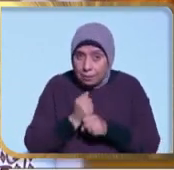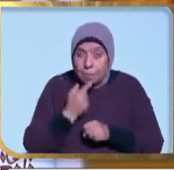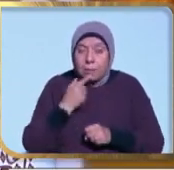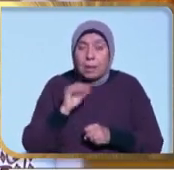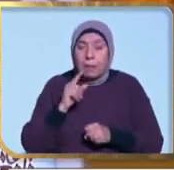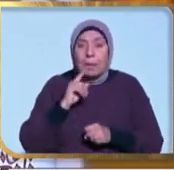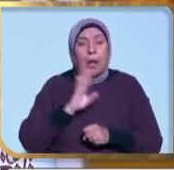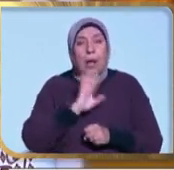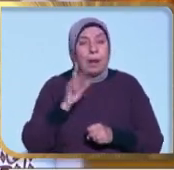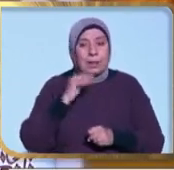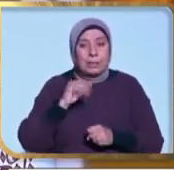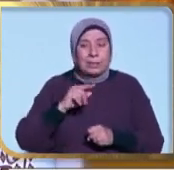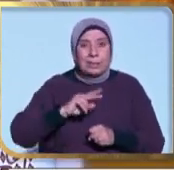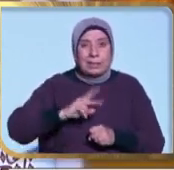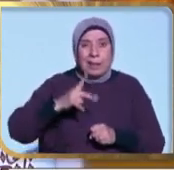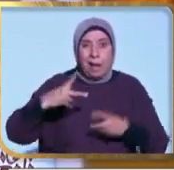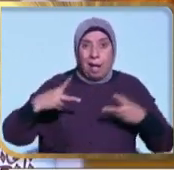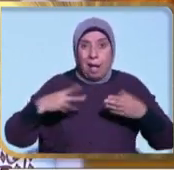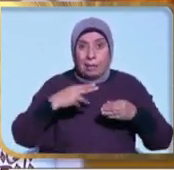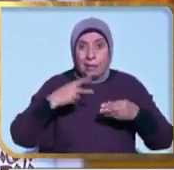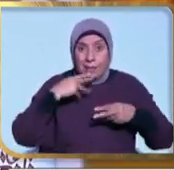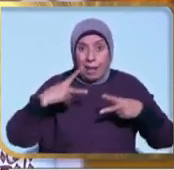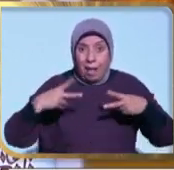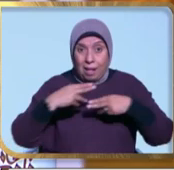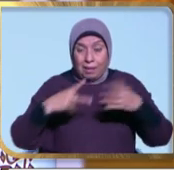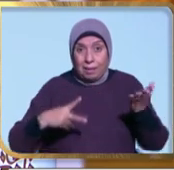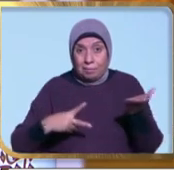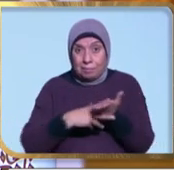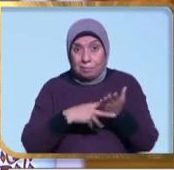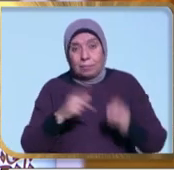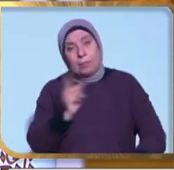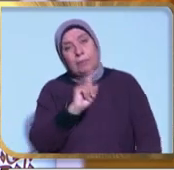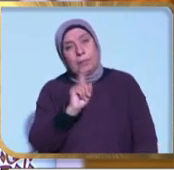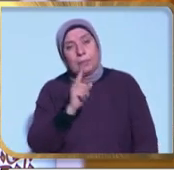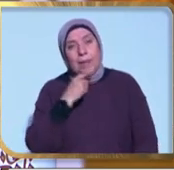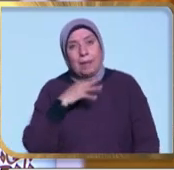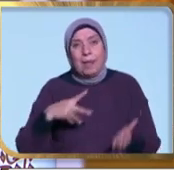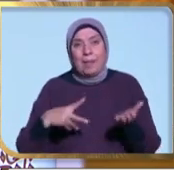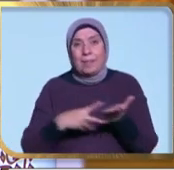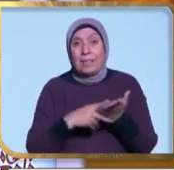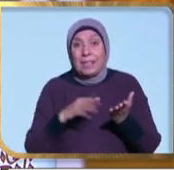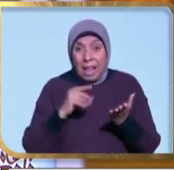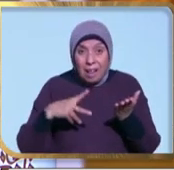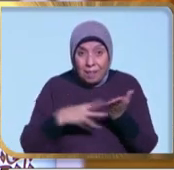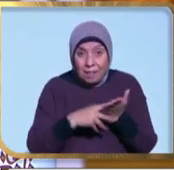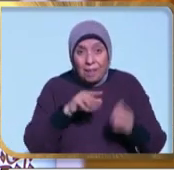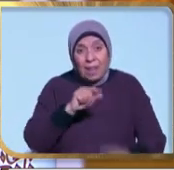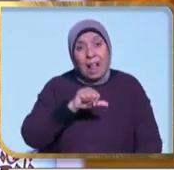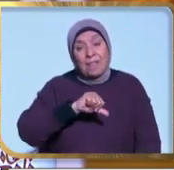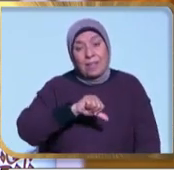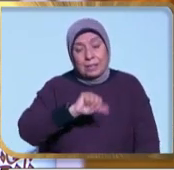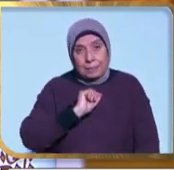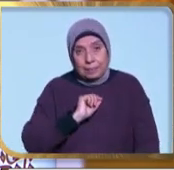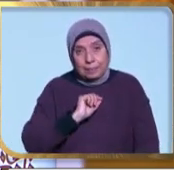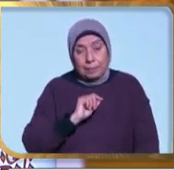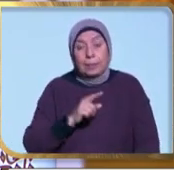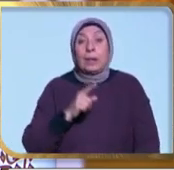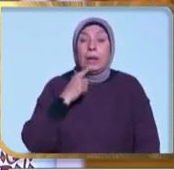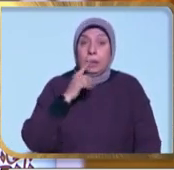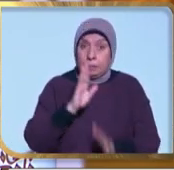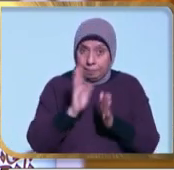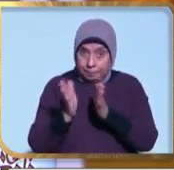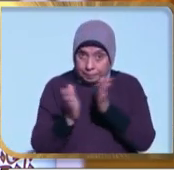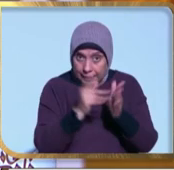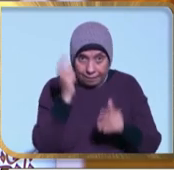عمل اكمله مش ابتديت عمل اقوم اخرج منه وافسد هذا العمل لكن الساده الفقهاء